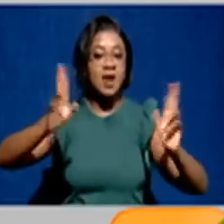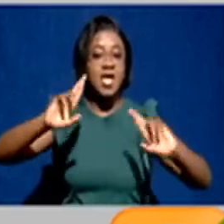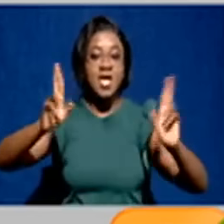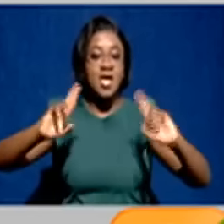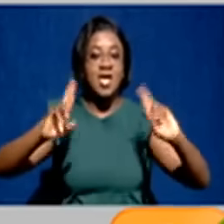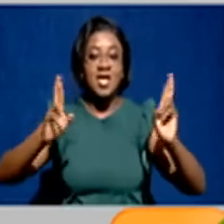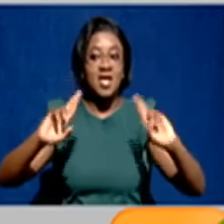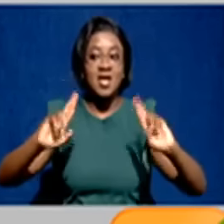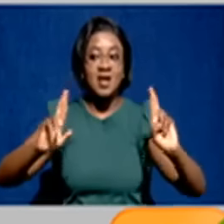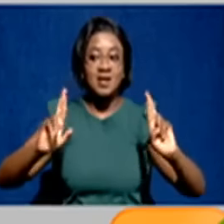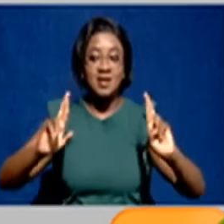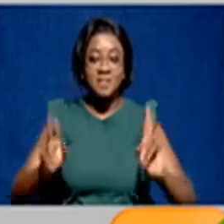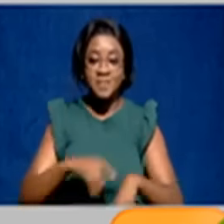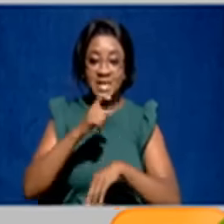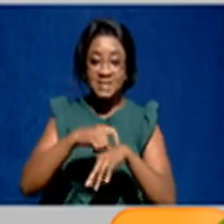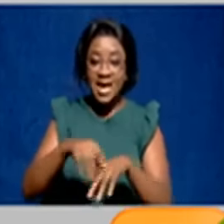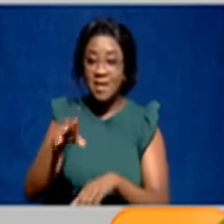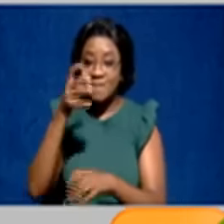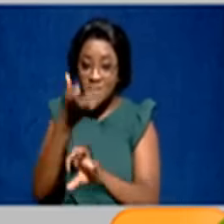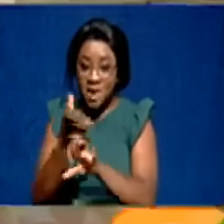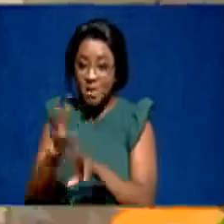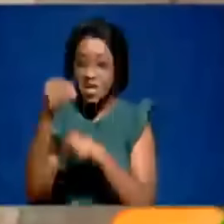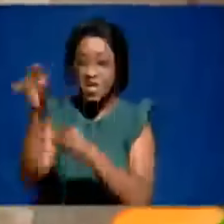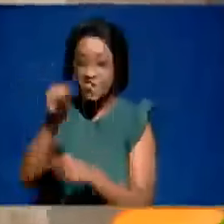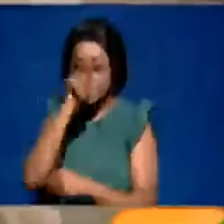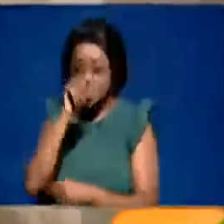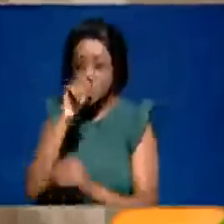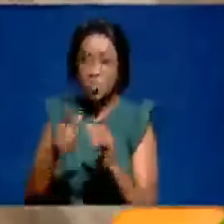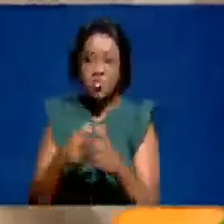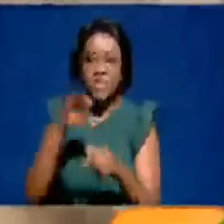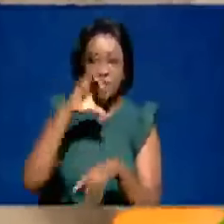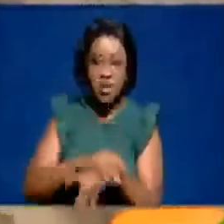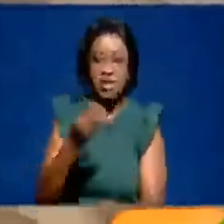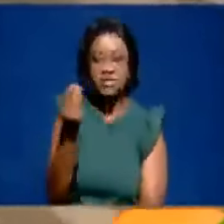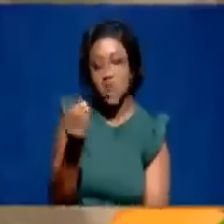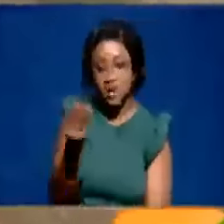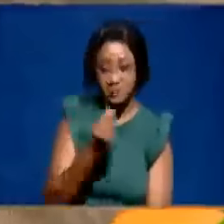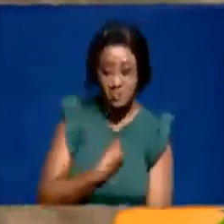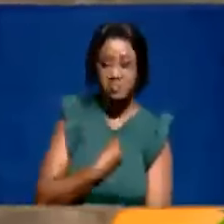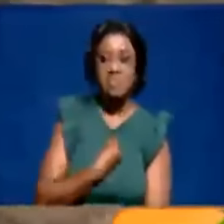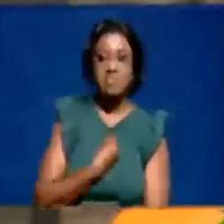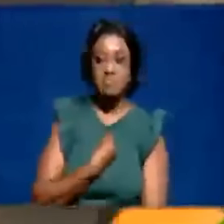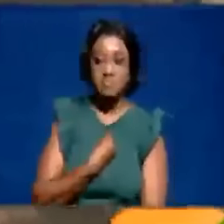deed mawe imeenda kwa msungu, pesa inakuja, alafu